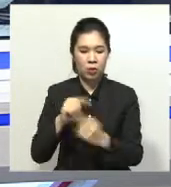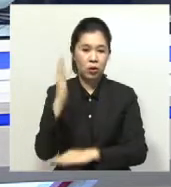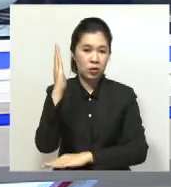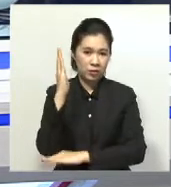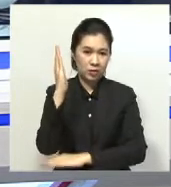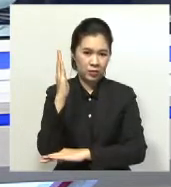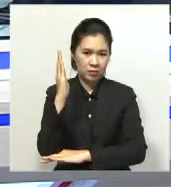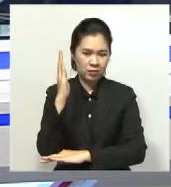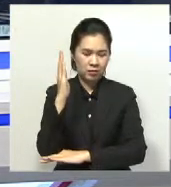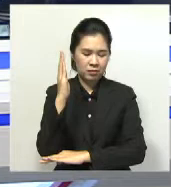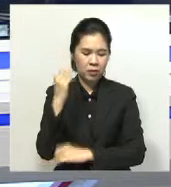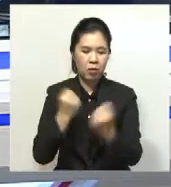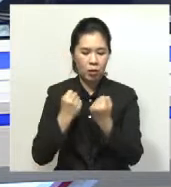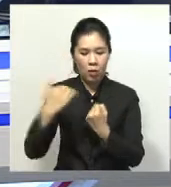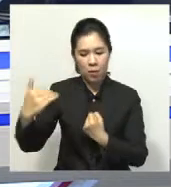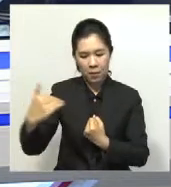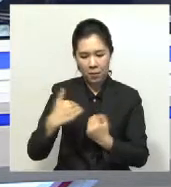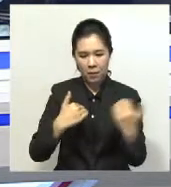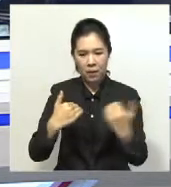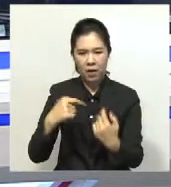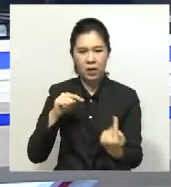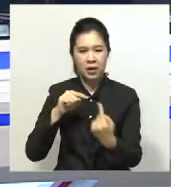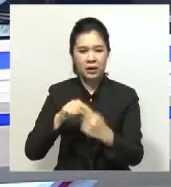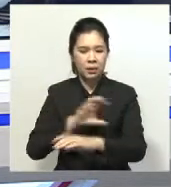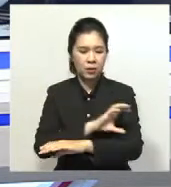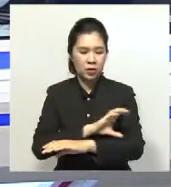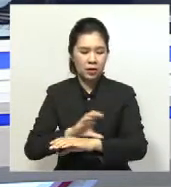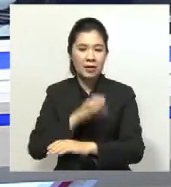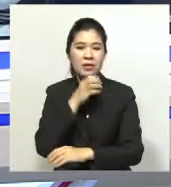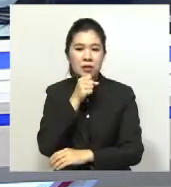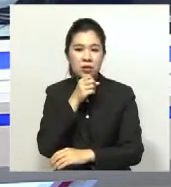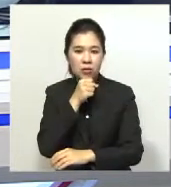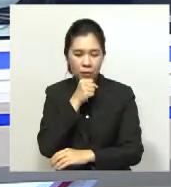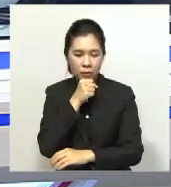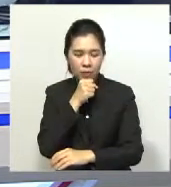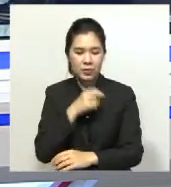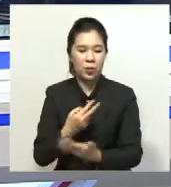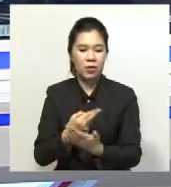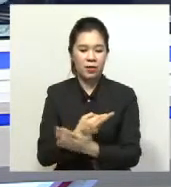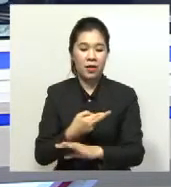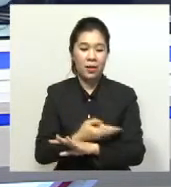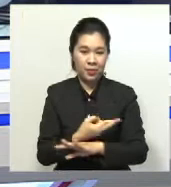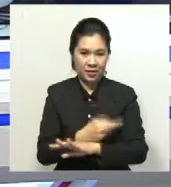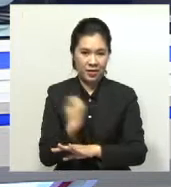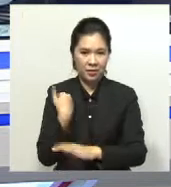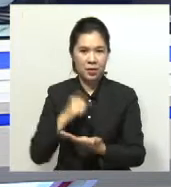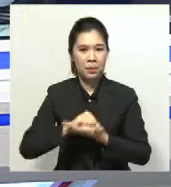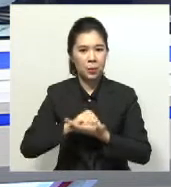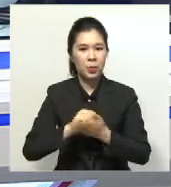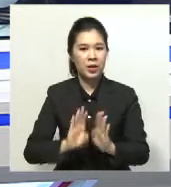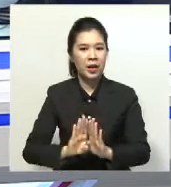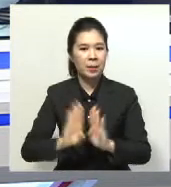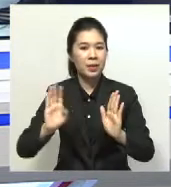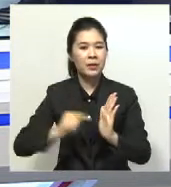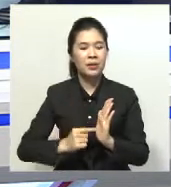ย์ชัยสมรภูมิแล้วก็จะต้องไปผ่านเส้นทางก่อสร้างรถไฟฟ้าอย่างสายสีส้มช่วงถนนรามคำแหงวันนี้มีหนึ่งบริการที่เปิด